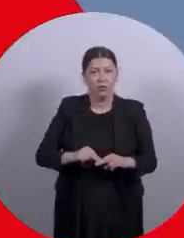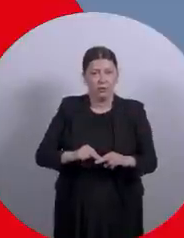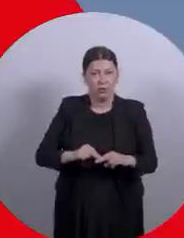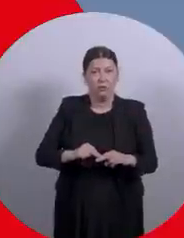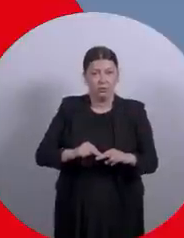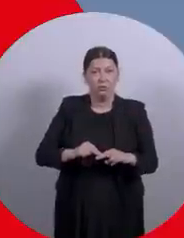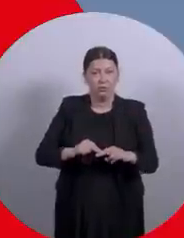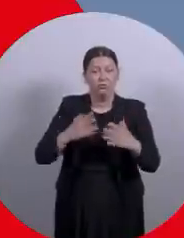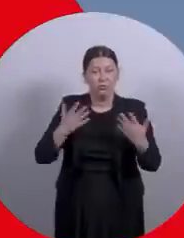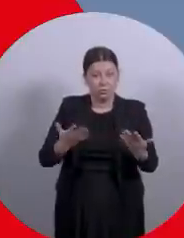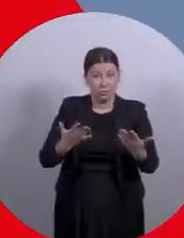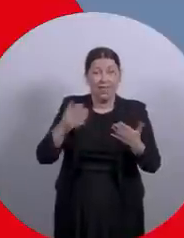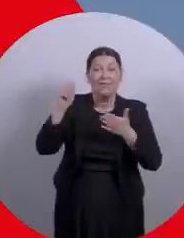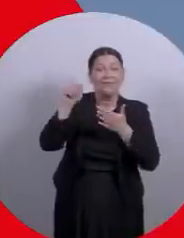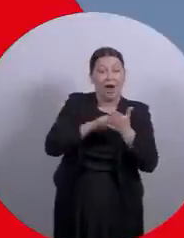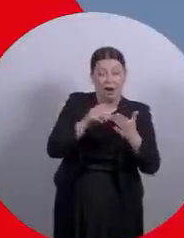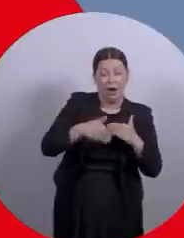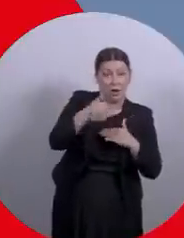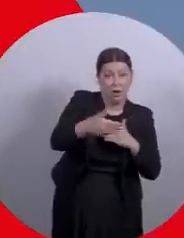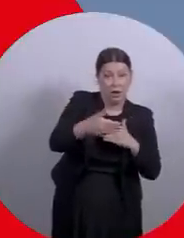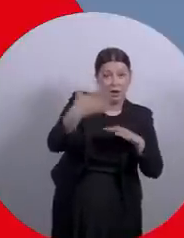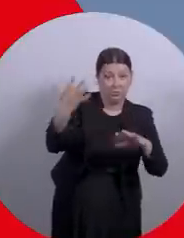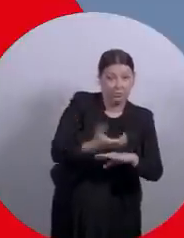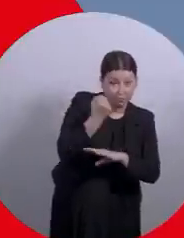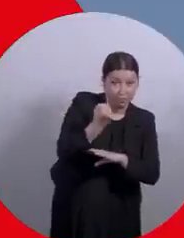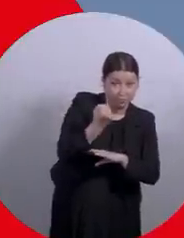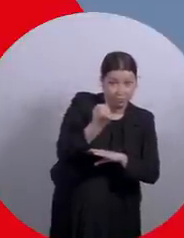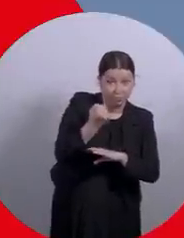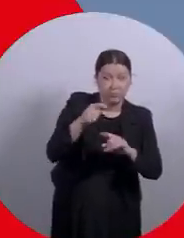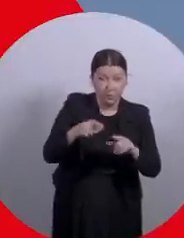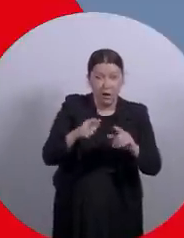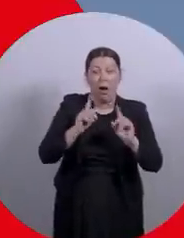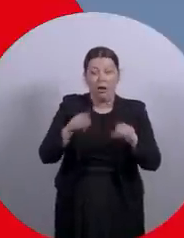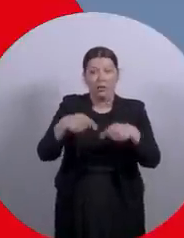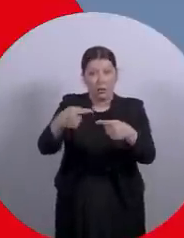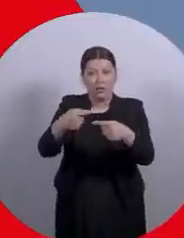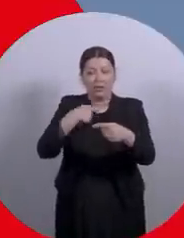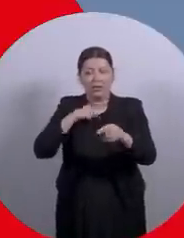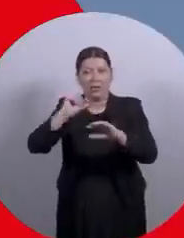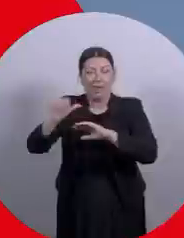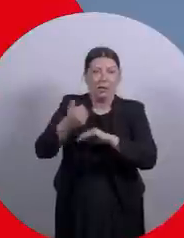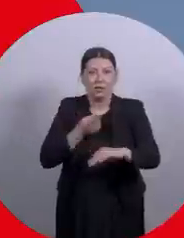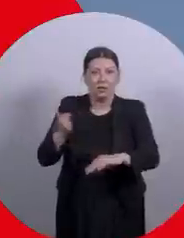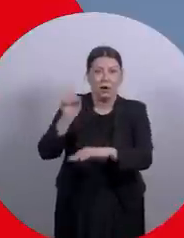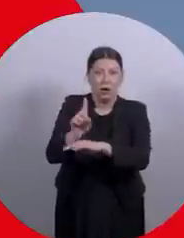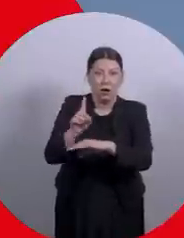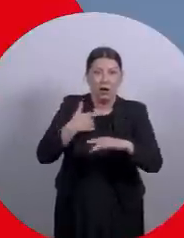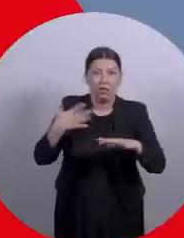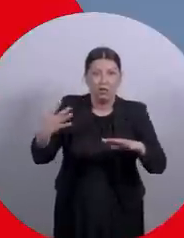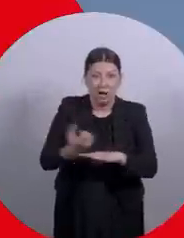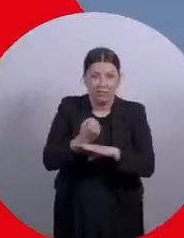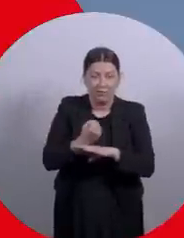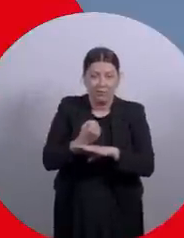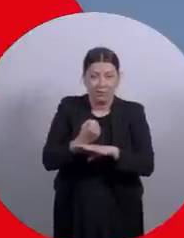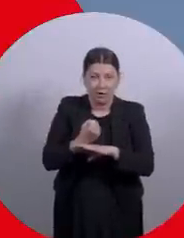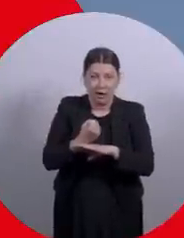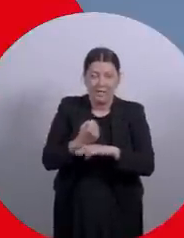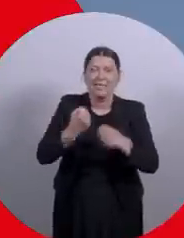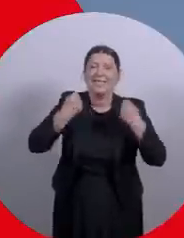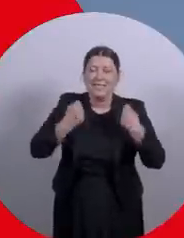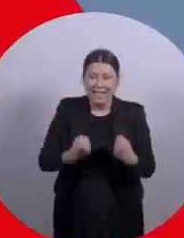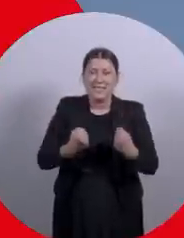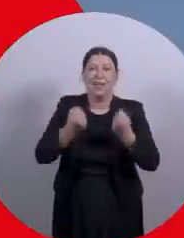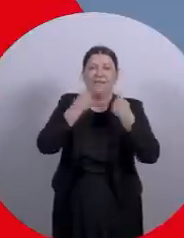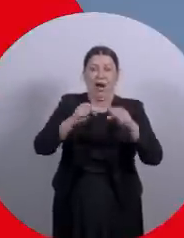die Wahl gewinnen sollten wir möglicherweise erster werden es wird keine Koalition mit der